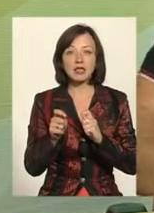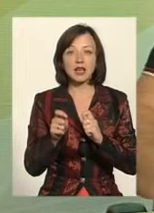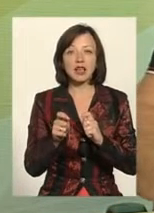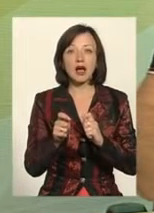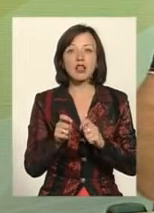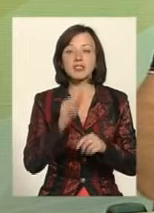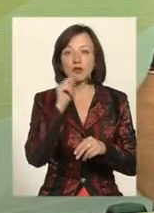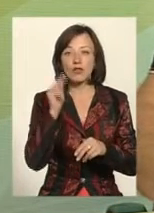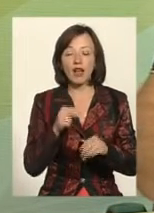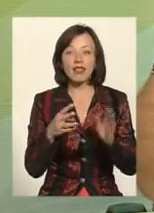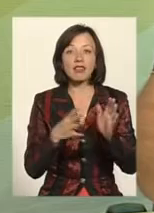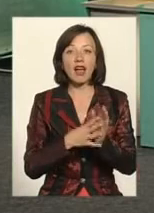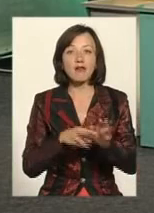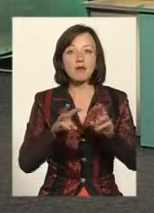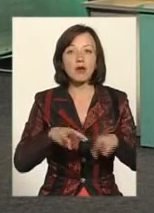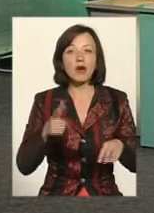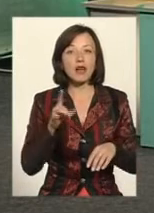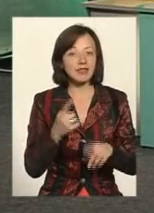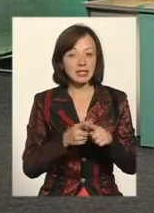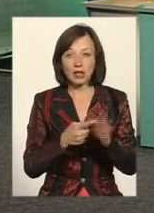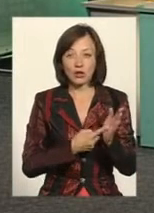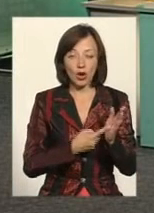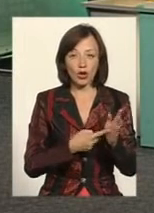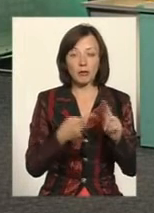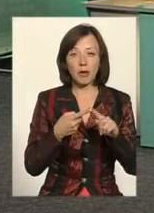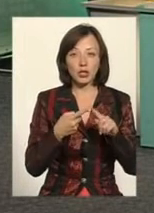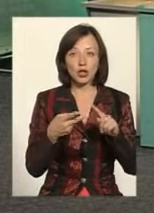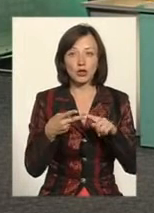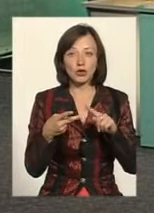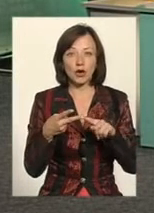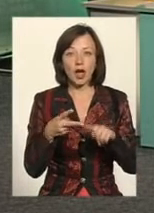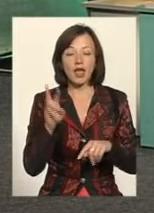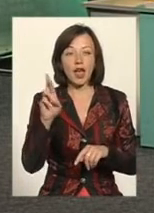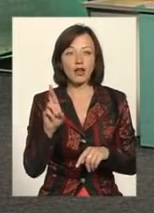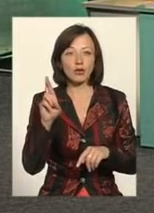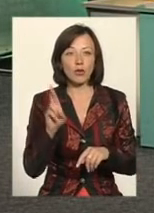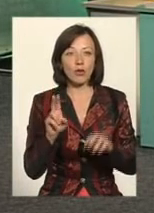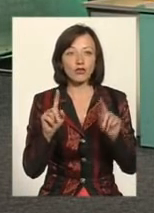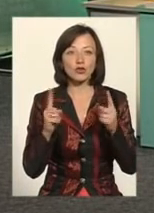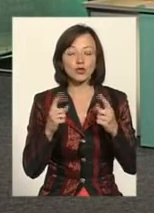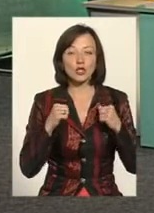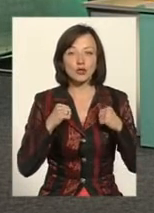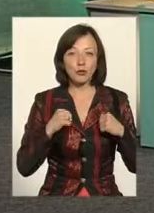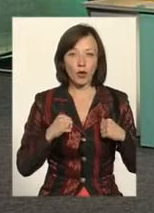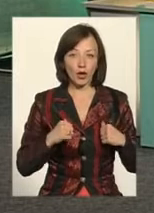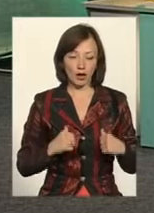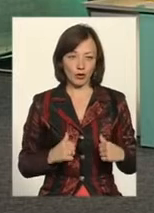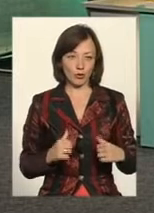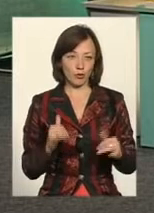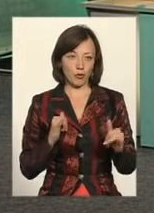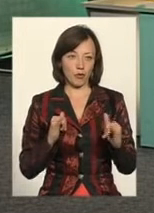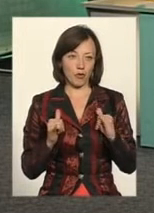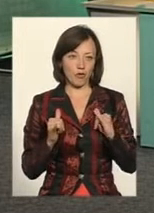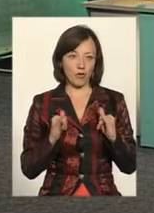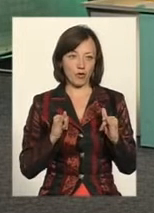мільйонів гривень. І то, що це не доказано. Це перше. Друге. Янукович дуже спокійно погодився